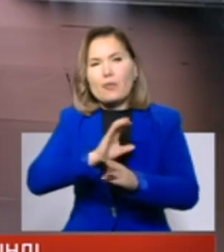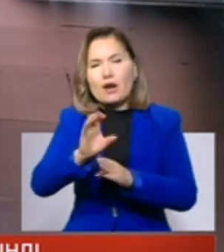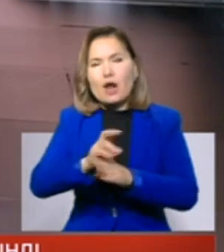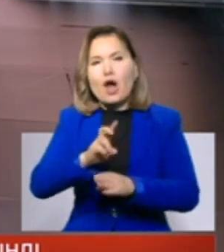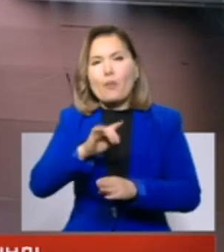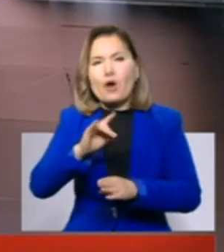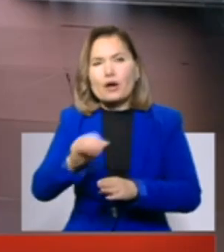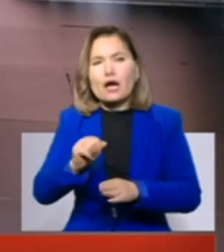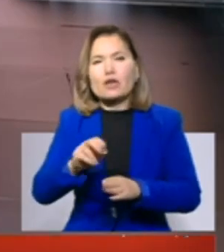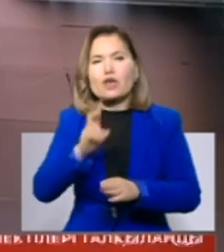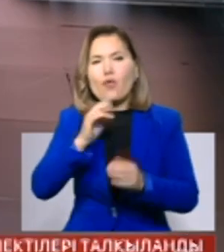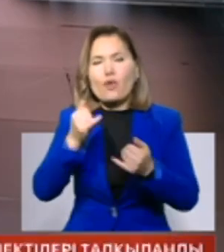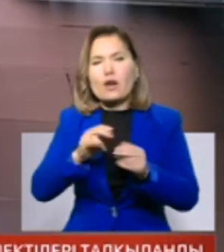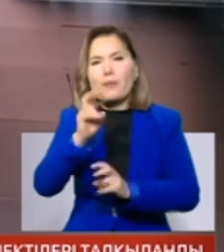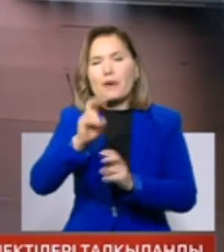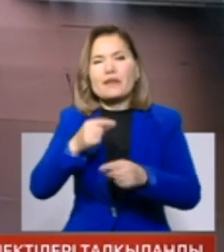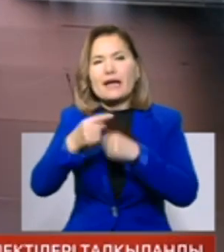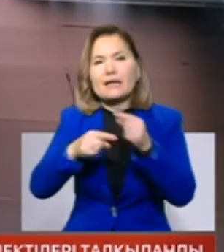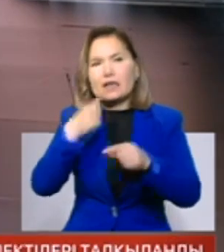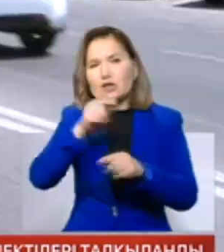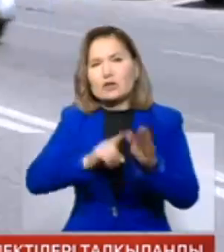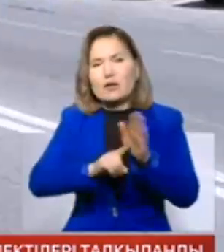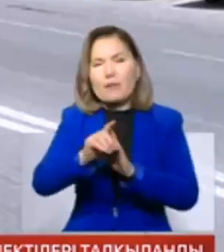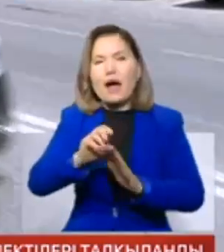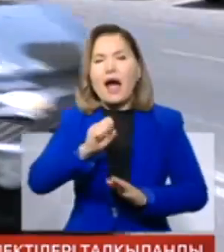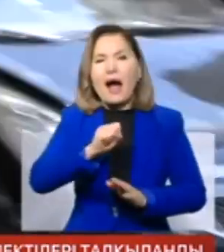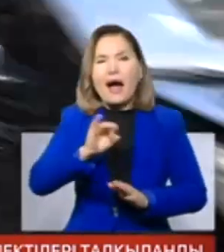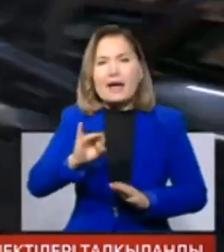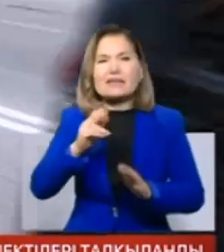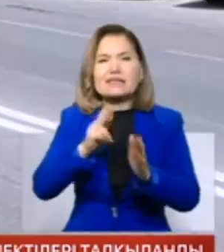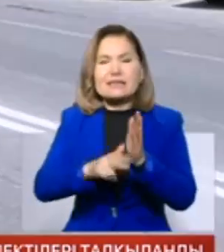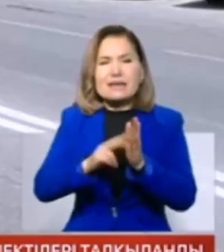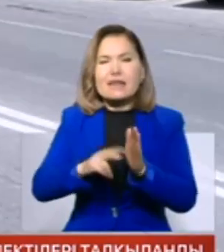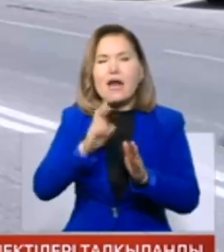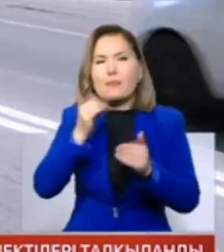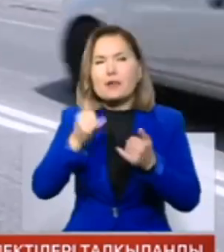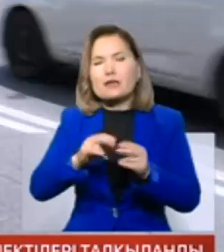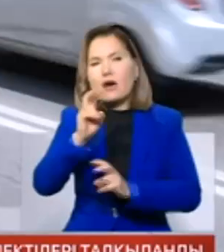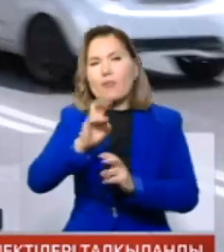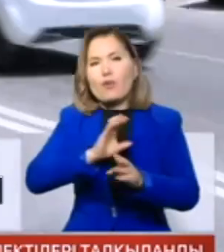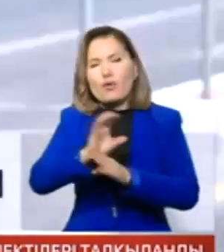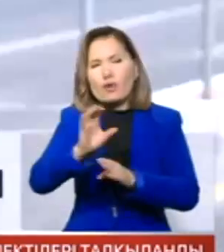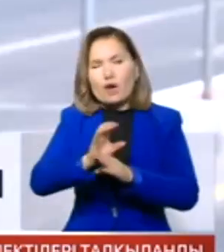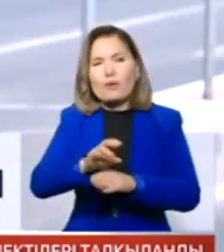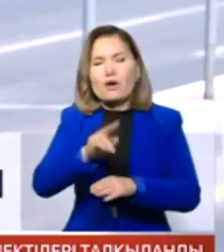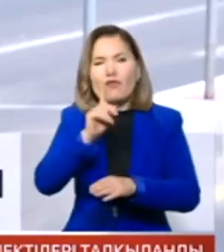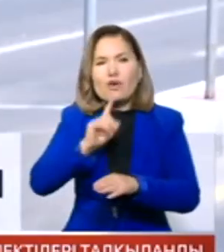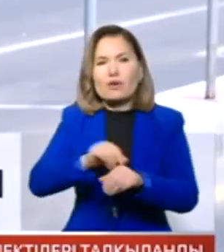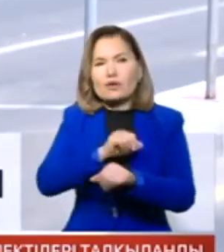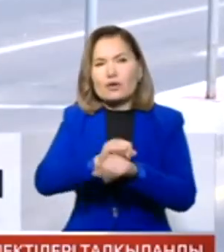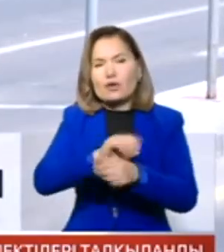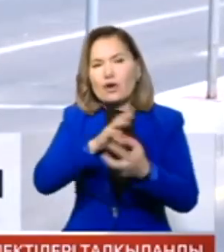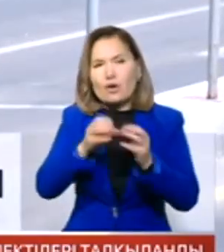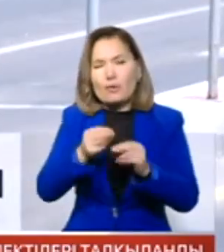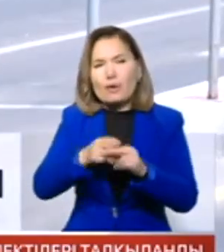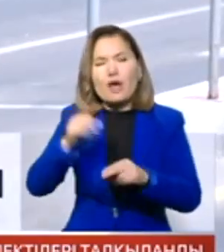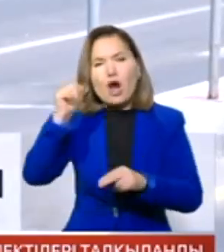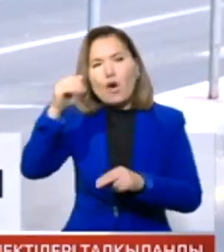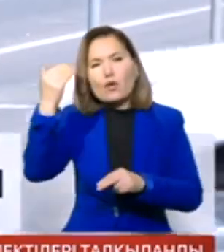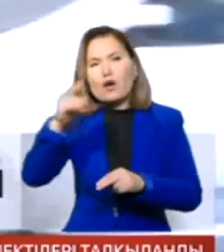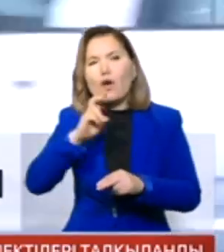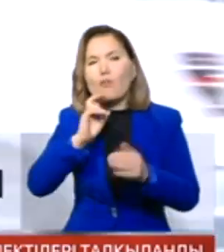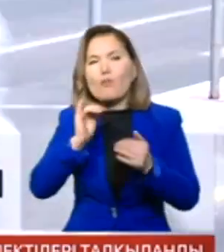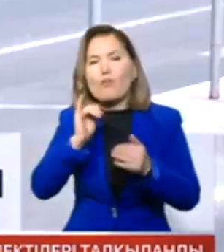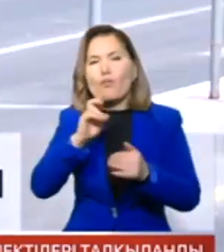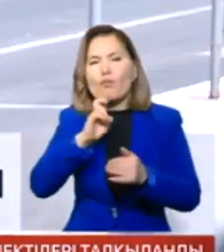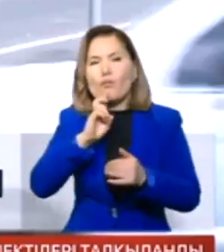Бұхара мұнай өңдеу зауыты келесі жылдан бастап АИ-80 бензинін өндіруді мүлдем тоқтатады. Бұл туралы Өзбек мұнай-газ